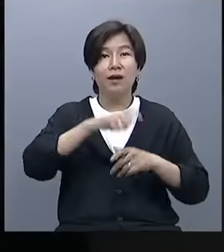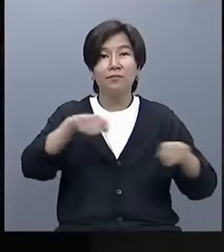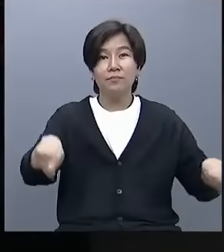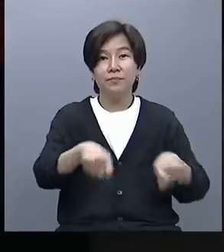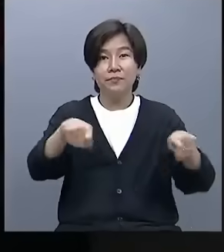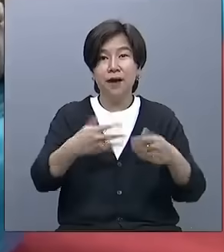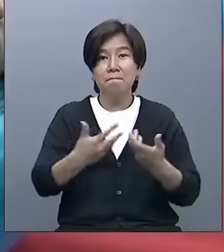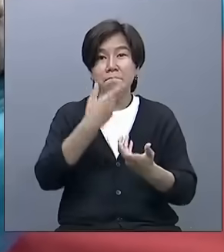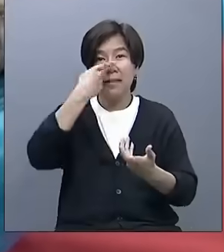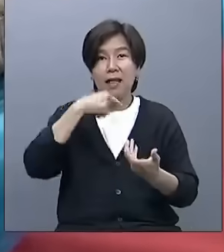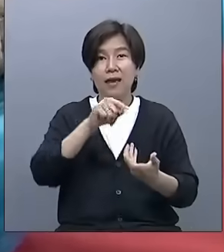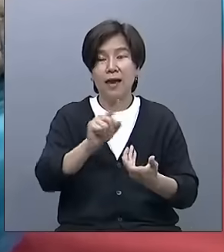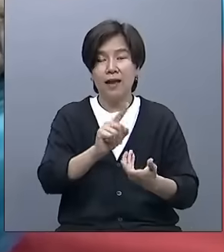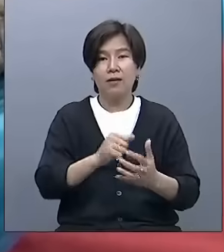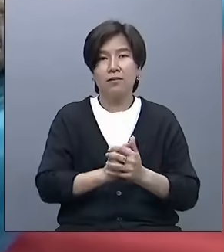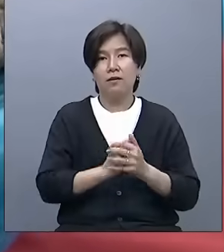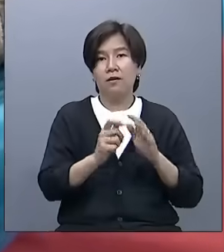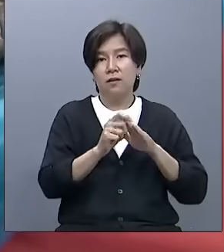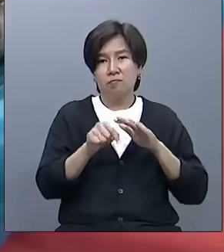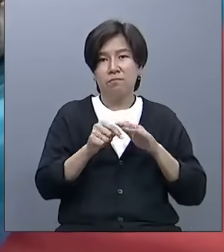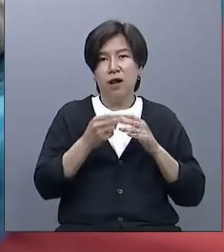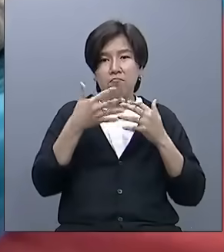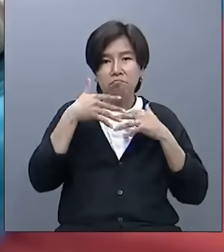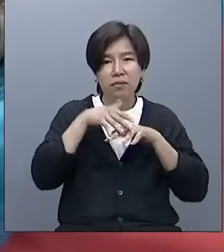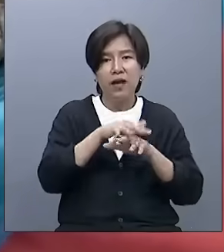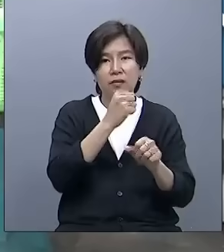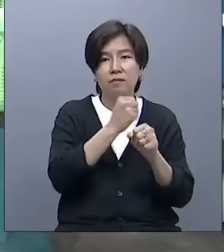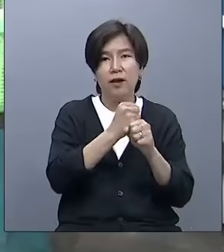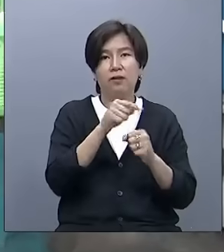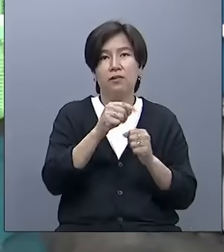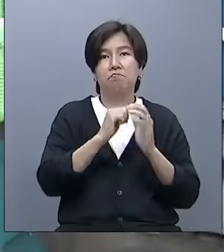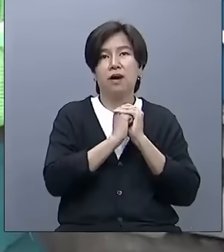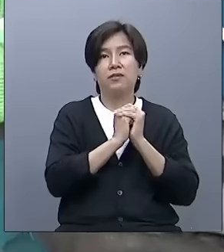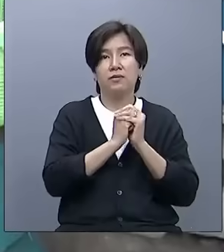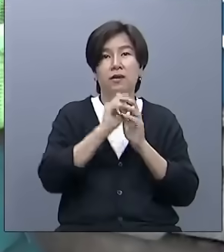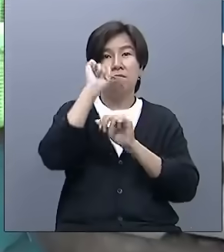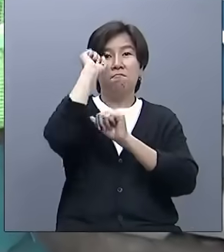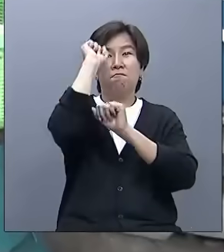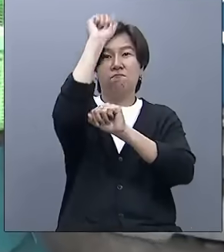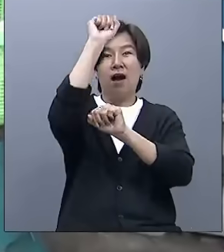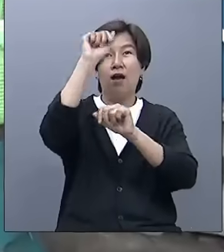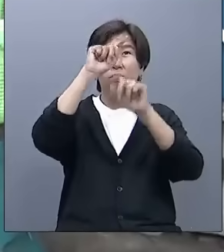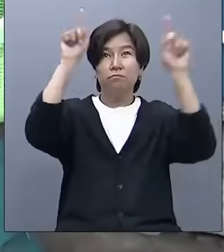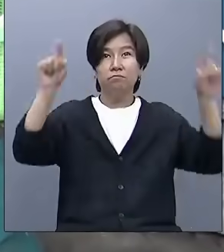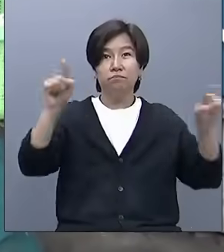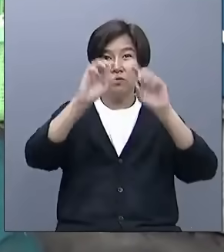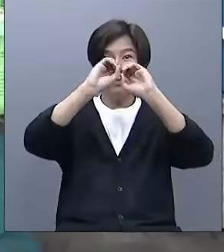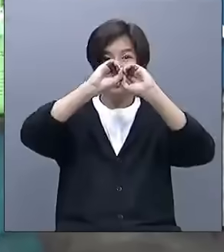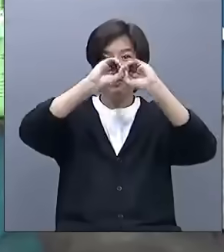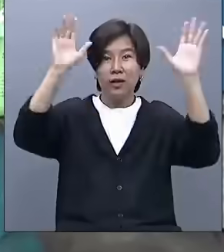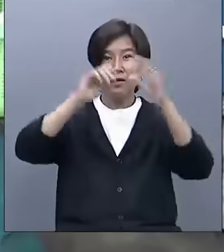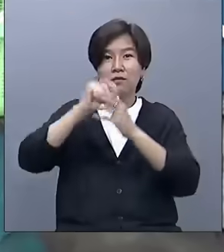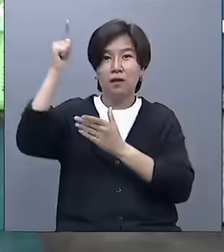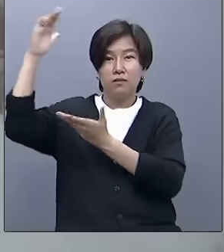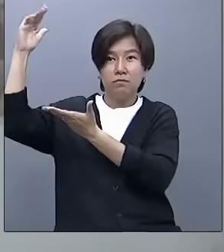ยค่ะเป็นผู้ประสานงานกลุ่มคนเสื้อแดงที่ปราจีนบุรีตอนนี้ก็ขึ้นป้ายรอต้อนรับอดีตนายกกลับประเทศไทยแล้วนะคะแล้วก็บอกว่าคุยกัน